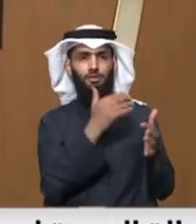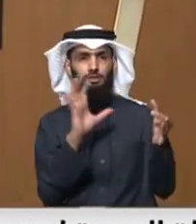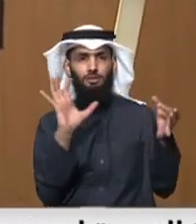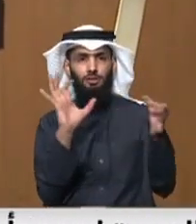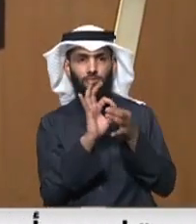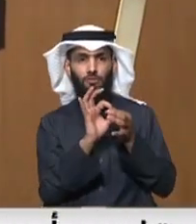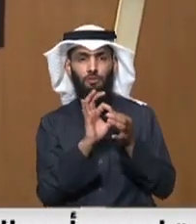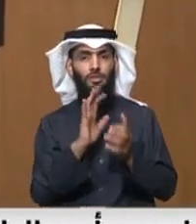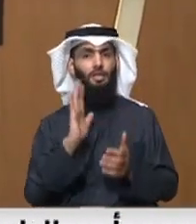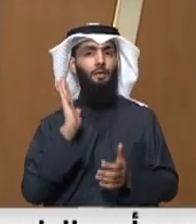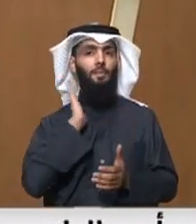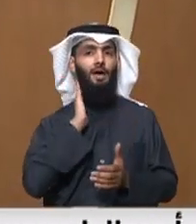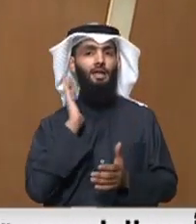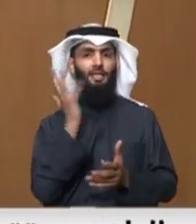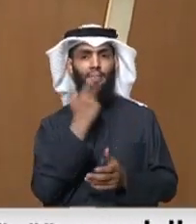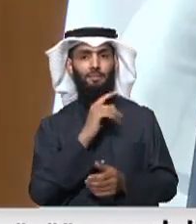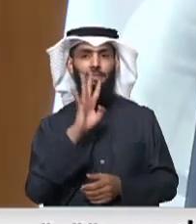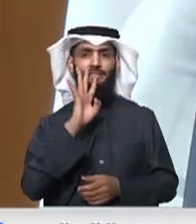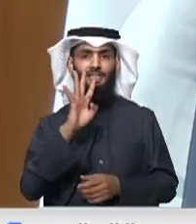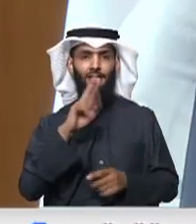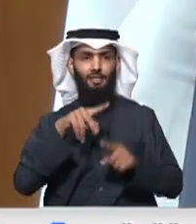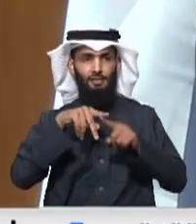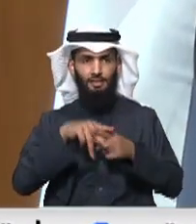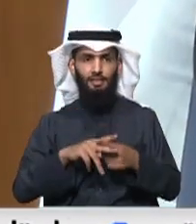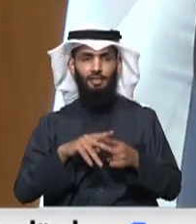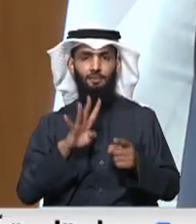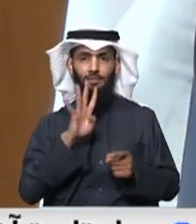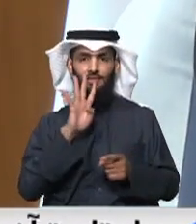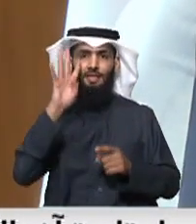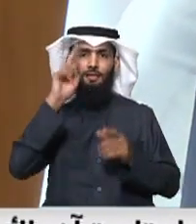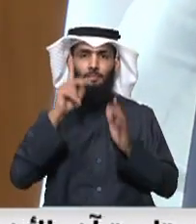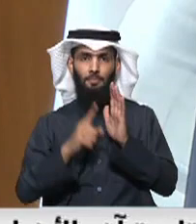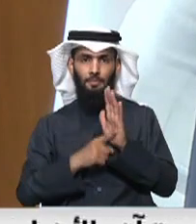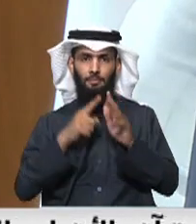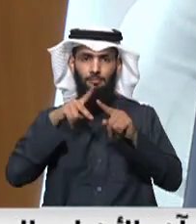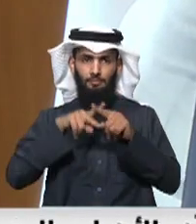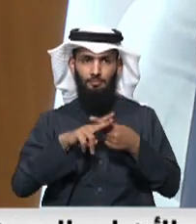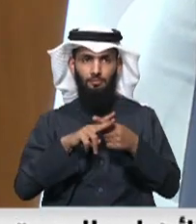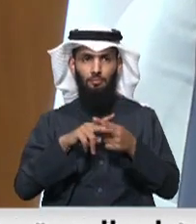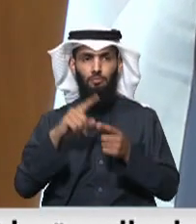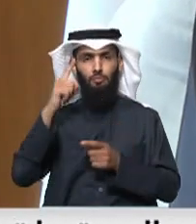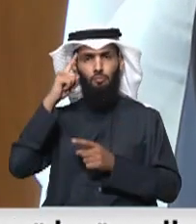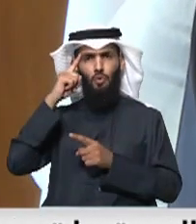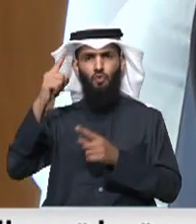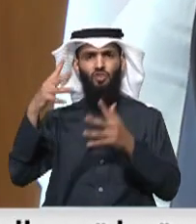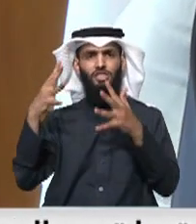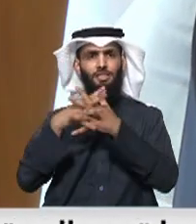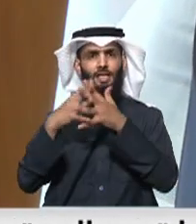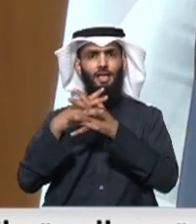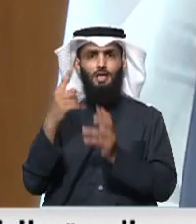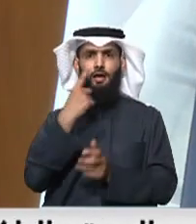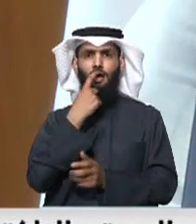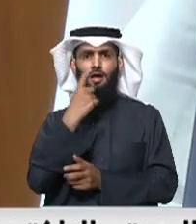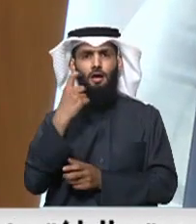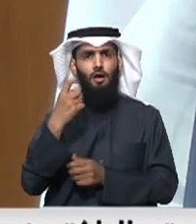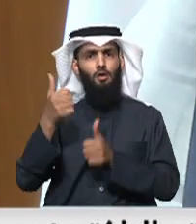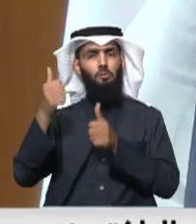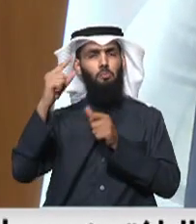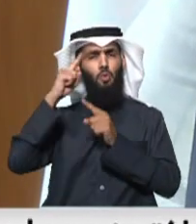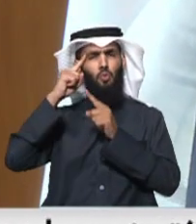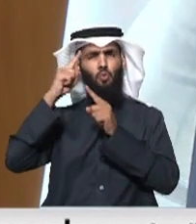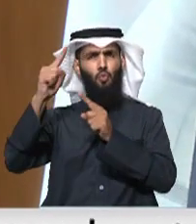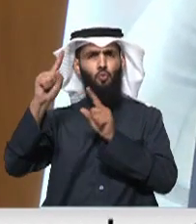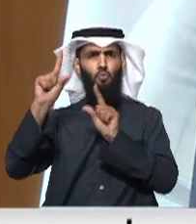4 سنوات ضمان وصيانة. طبعا الشركة الفنلندية تعتبر من أعرق الشركات حول العالم. طبعا هذا النظام هو يعتبر من